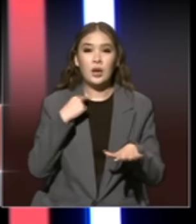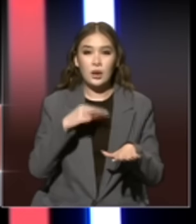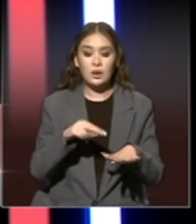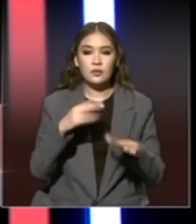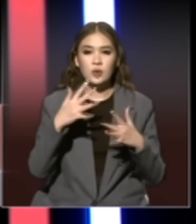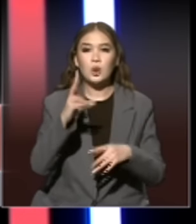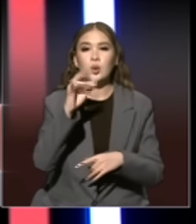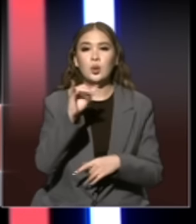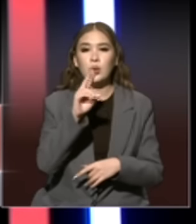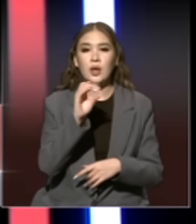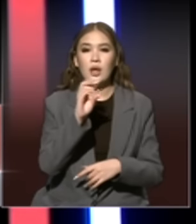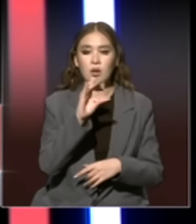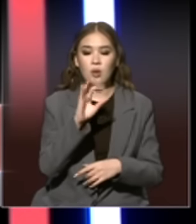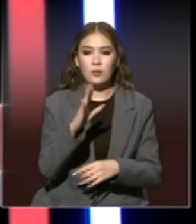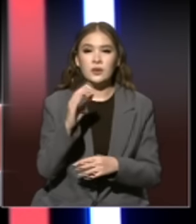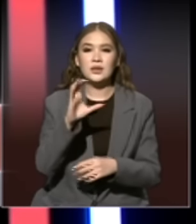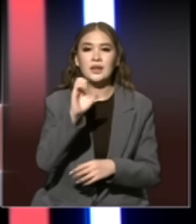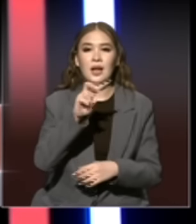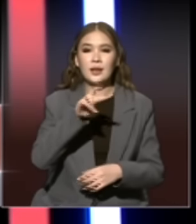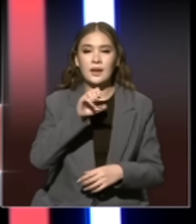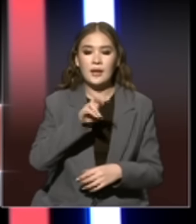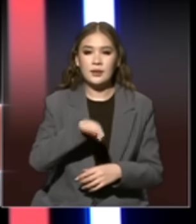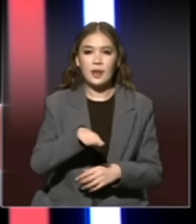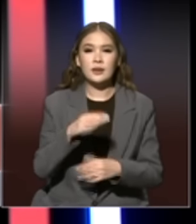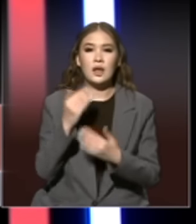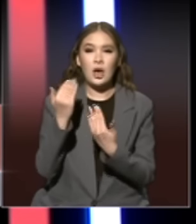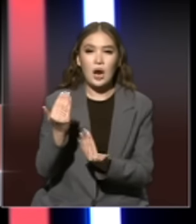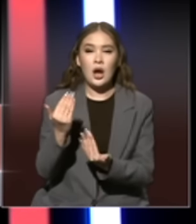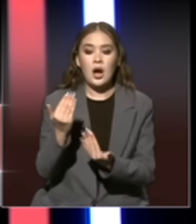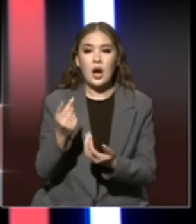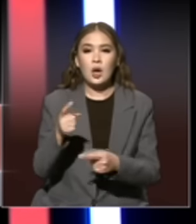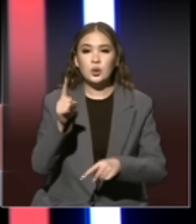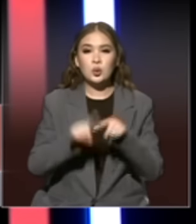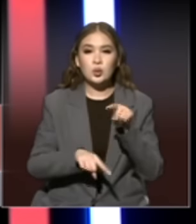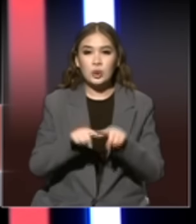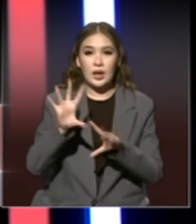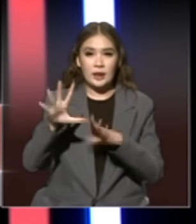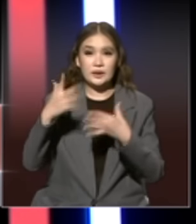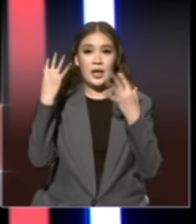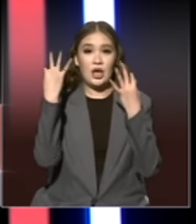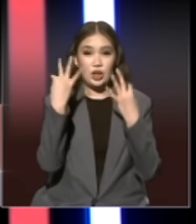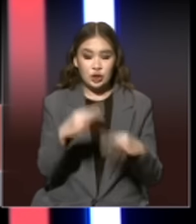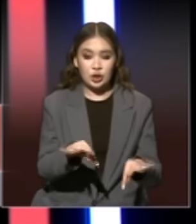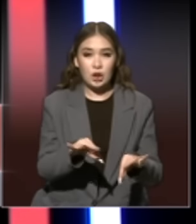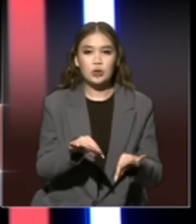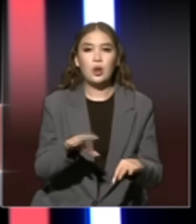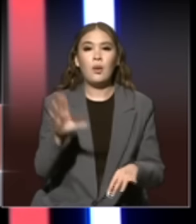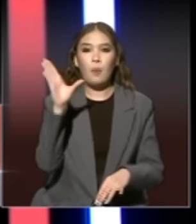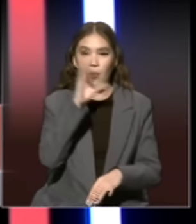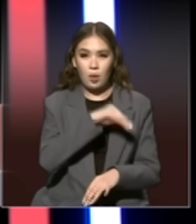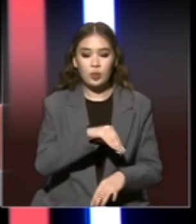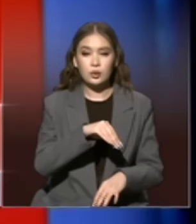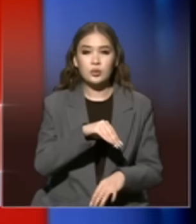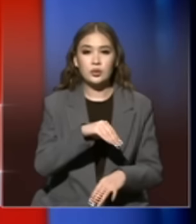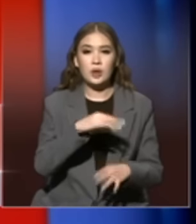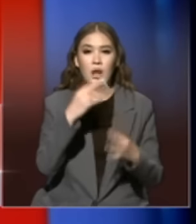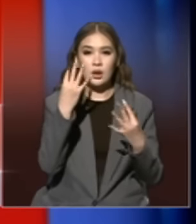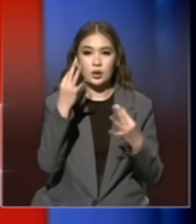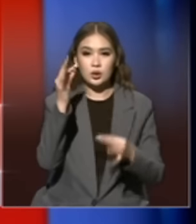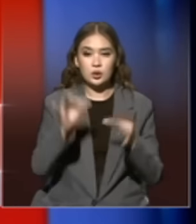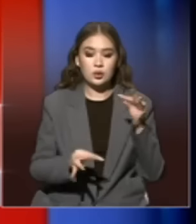яғни салтанаттың, марқұм салтанаттың туыстары рұқсат берген жағдайда ғана бостандыққа шығады. Сол кезде